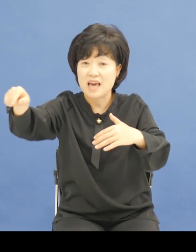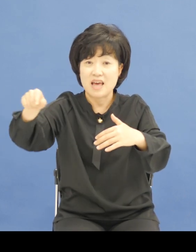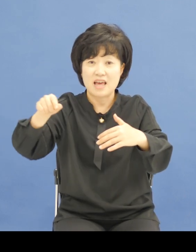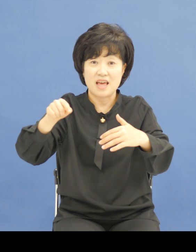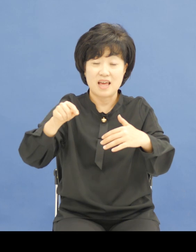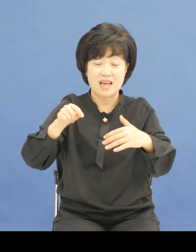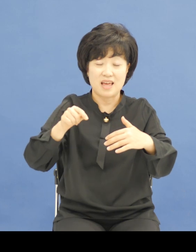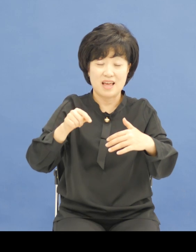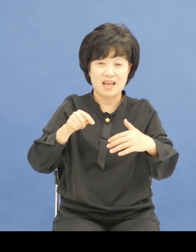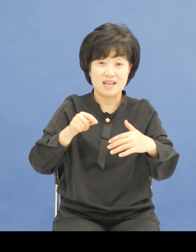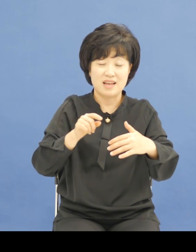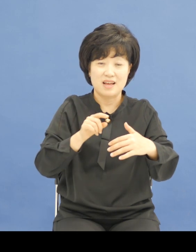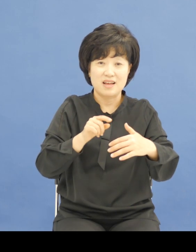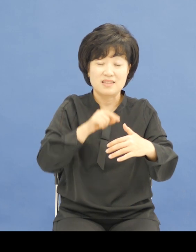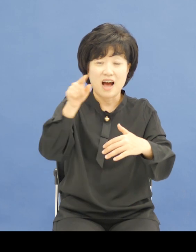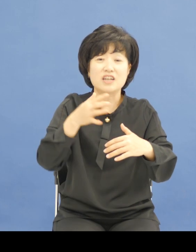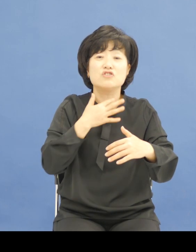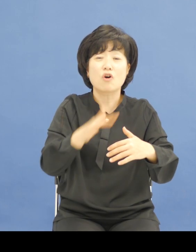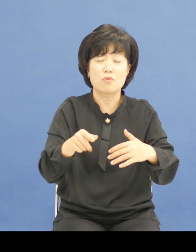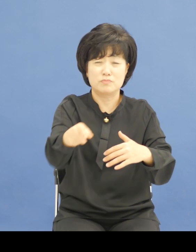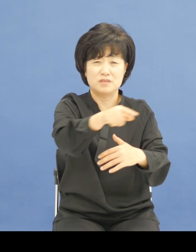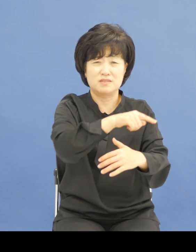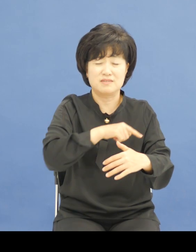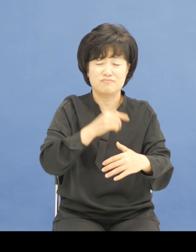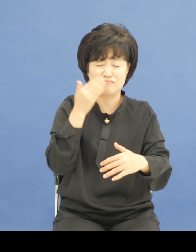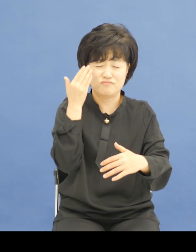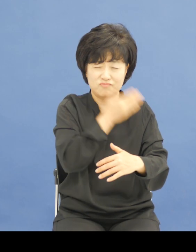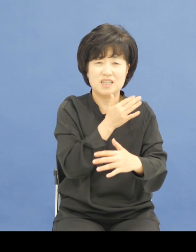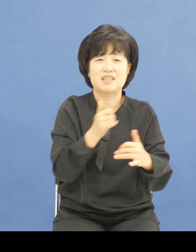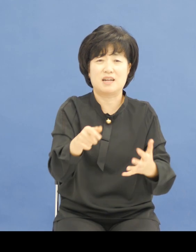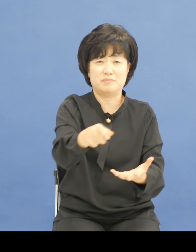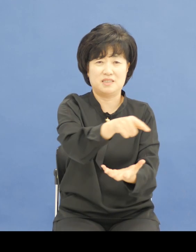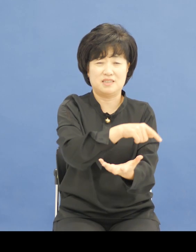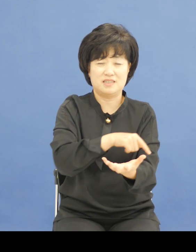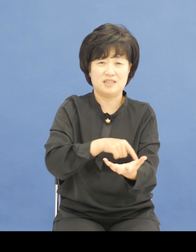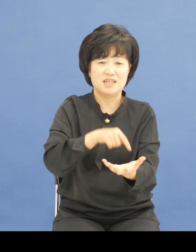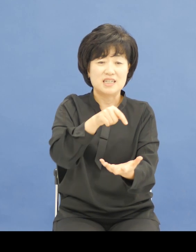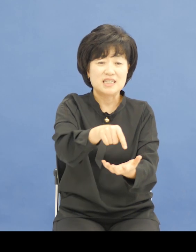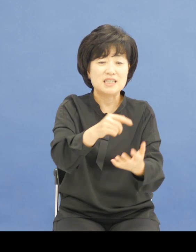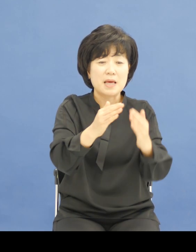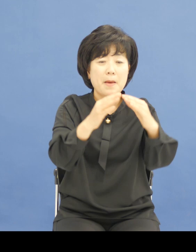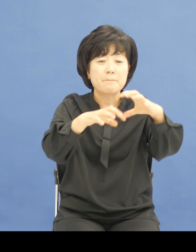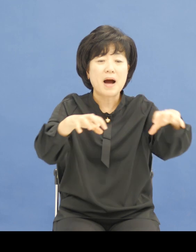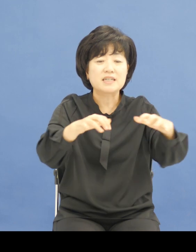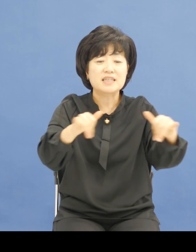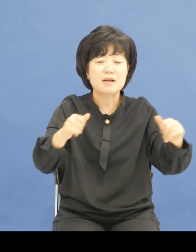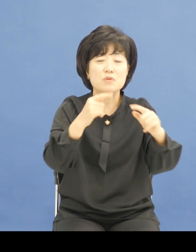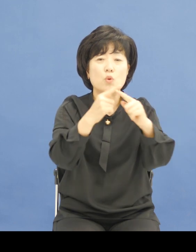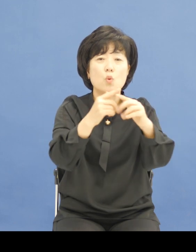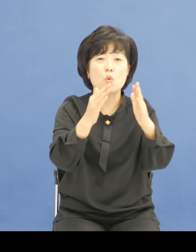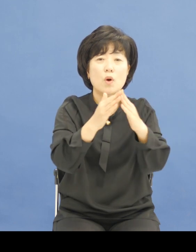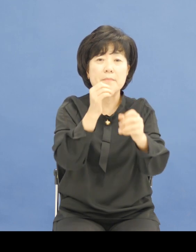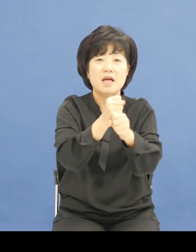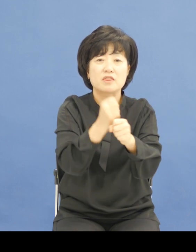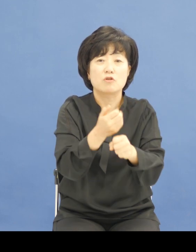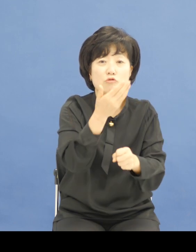수 있다 이런 거 전혀 모르는 사람들. 거기서 교회를 저주게 되면 그 마을 사람들이 그냥 다 크리스찬이